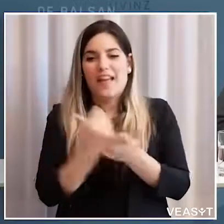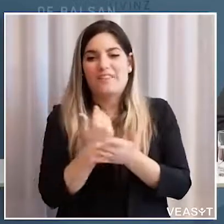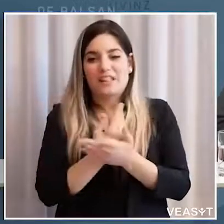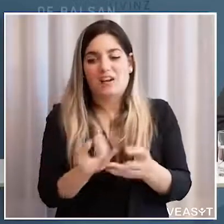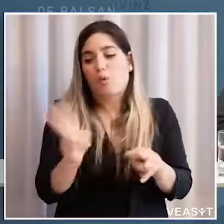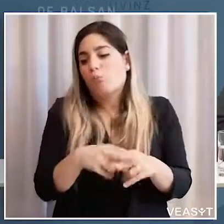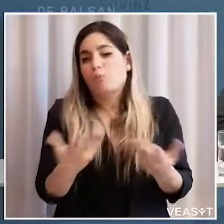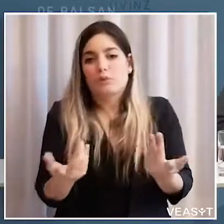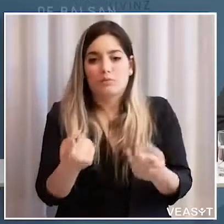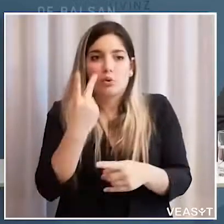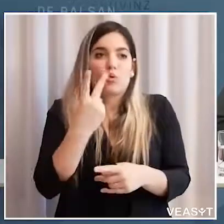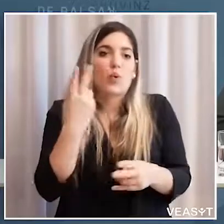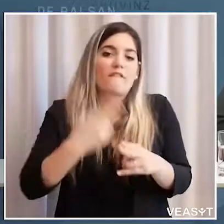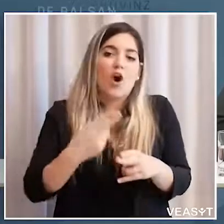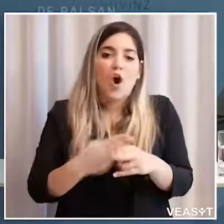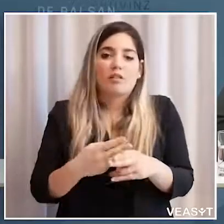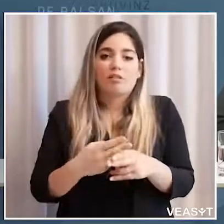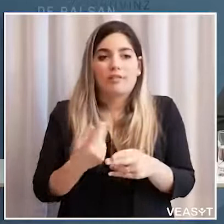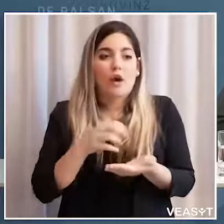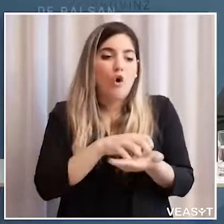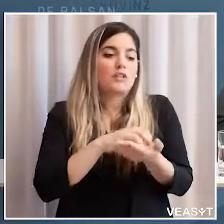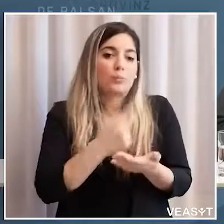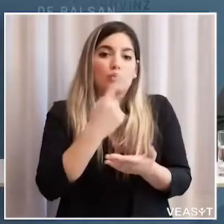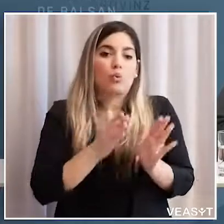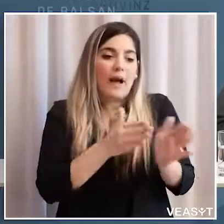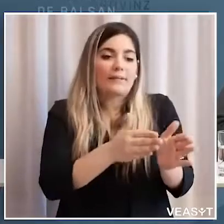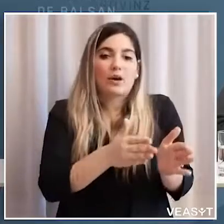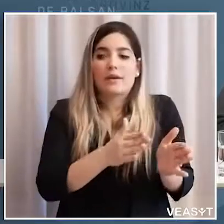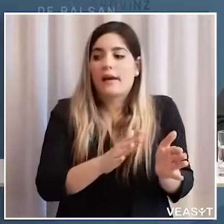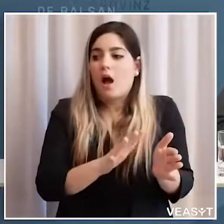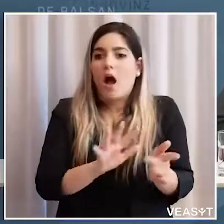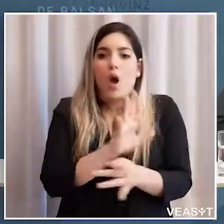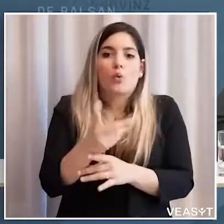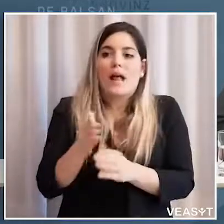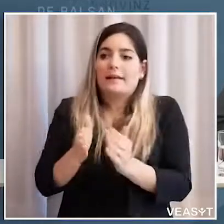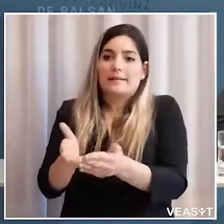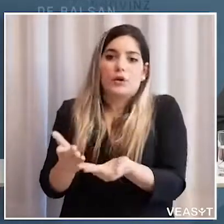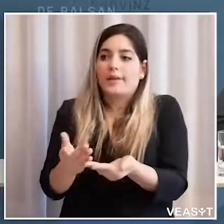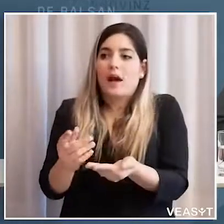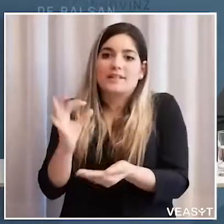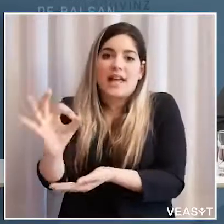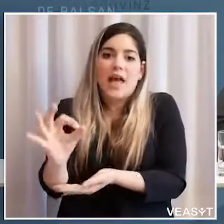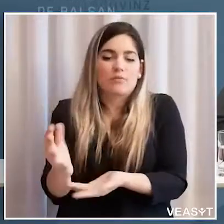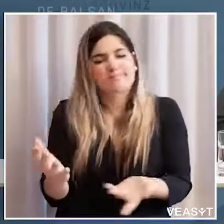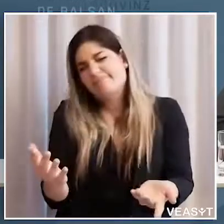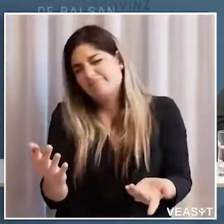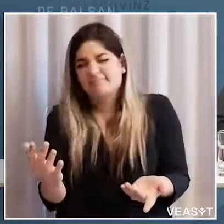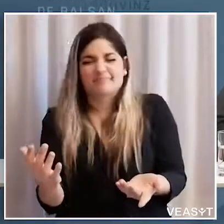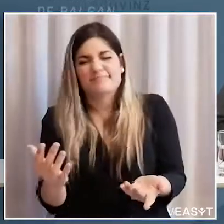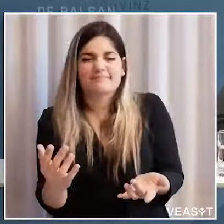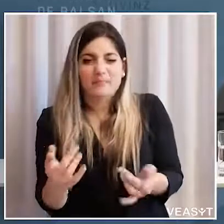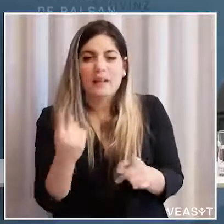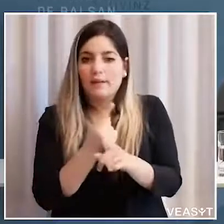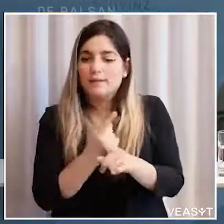diciamo doppioni magari dare due volte un contributo a una determinata categoria e non darlo neanche alla un'altra categoria